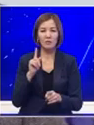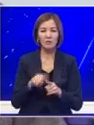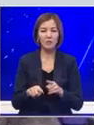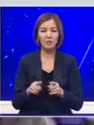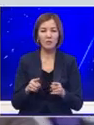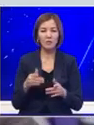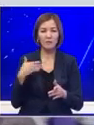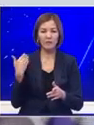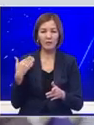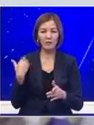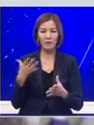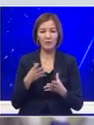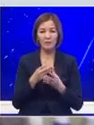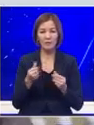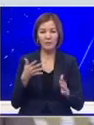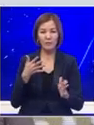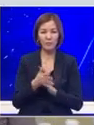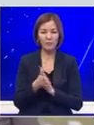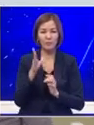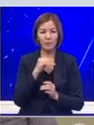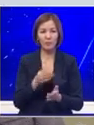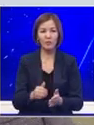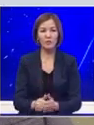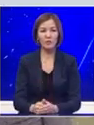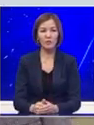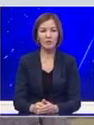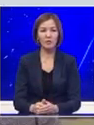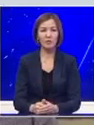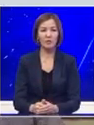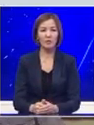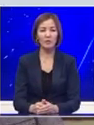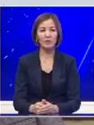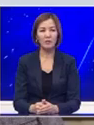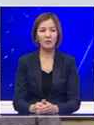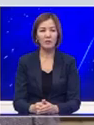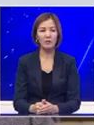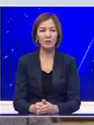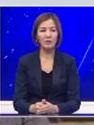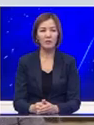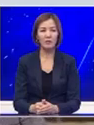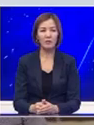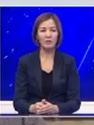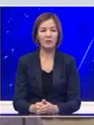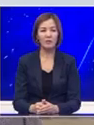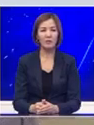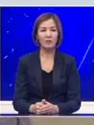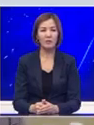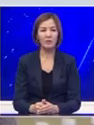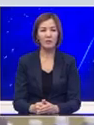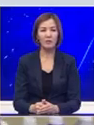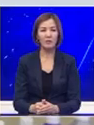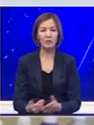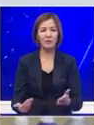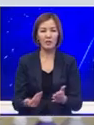өйткені глобалдық нау геосаяси жағдай өзгерген кезде қайттан үлкен транснационалдық гиганттар, олар кішігірім шыққан